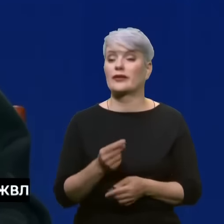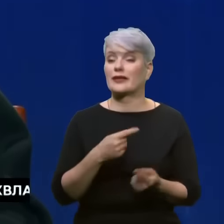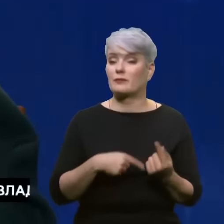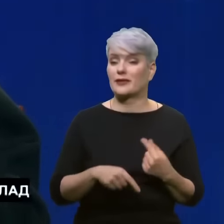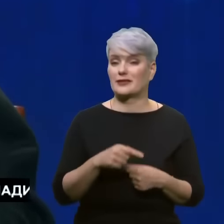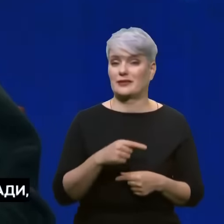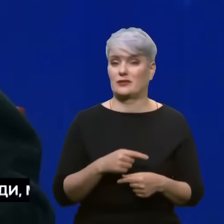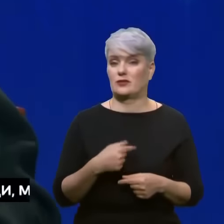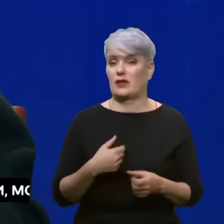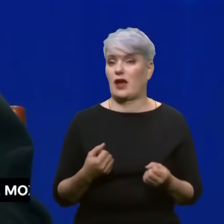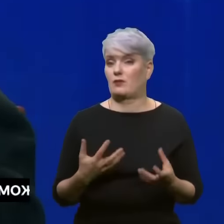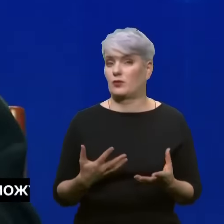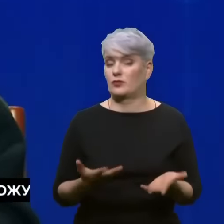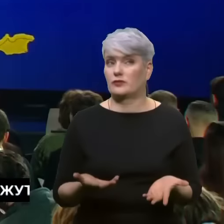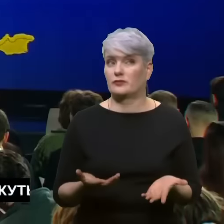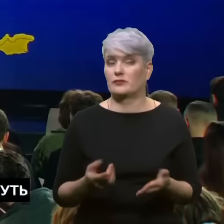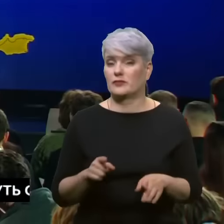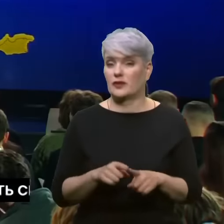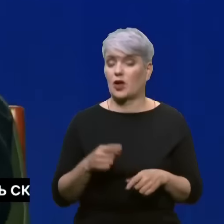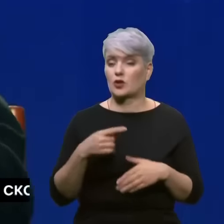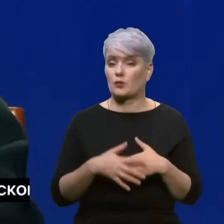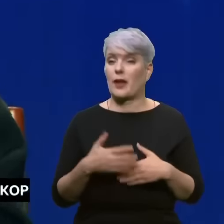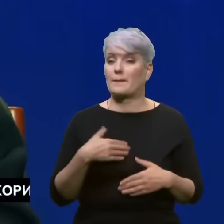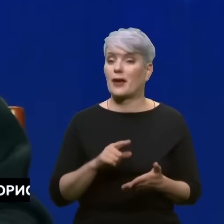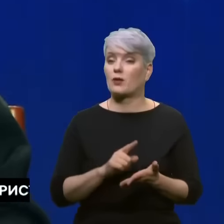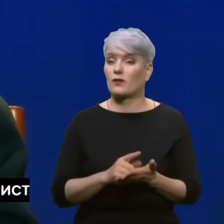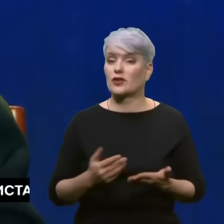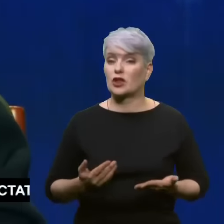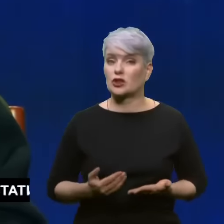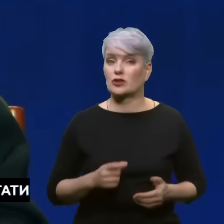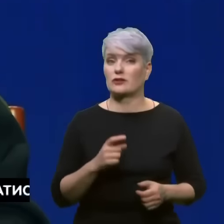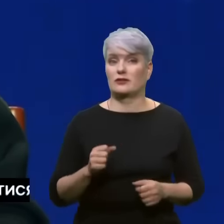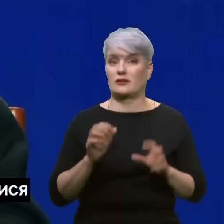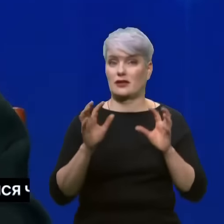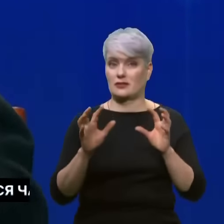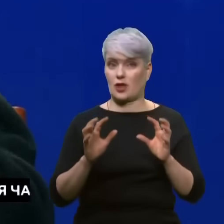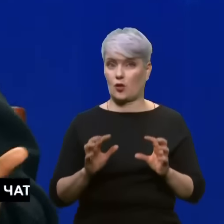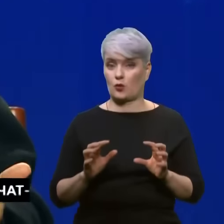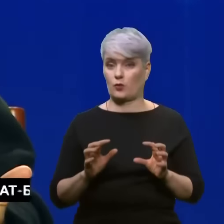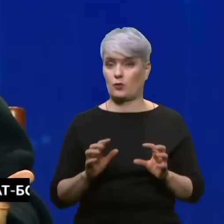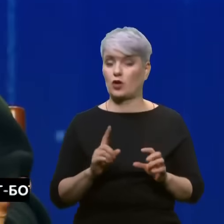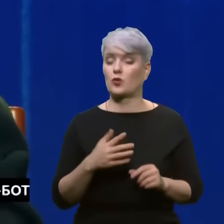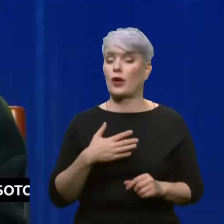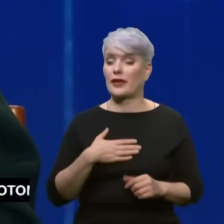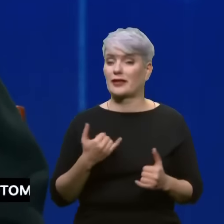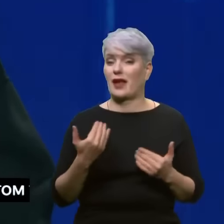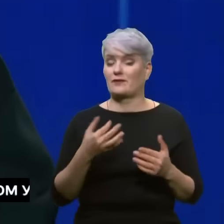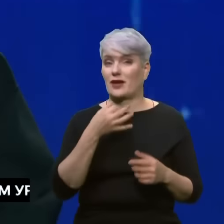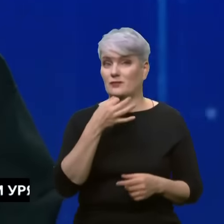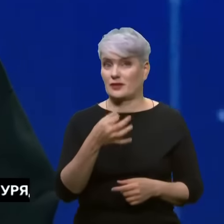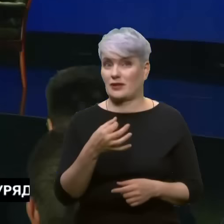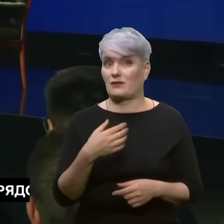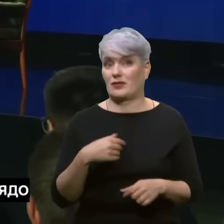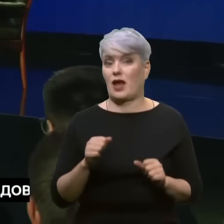Ну, я просто, ви зрозумієте також мене. Ми повинні жити за законом. Тому те, що я зараз вам сказав, я